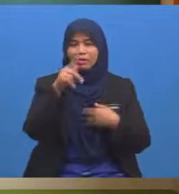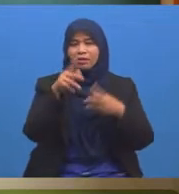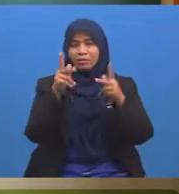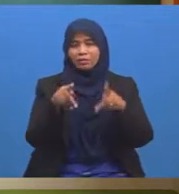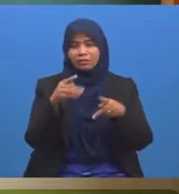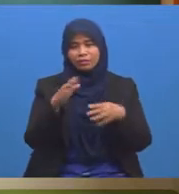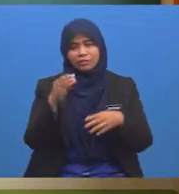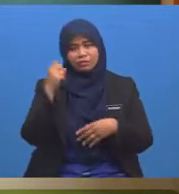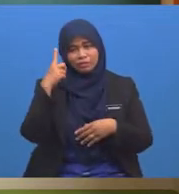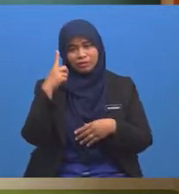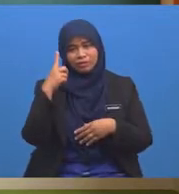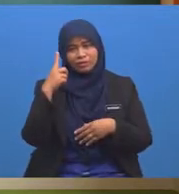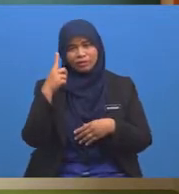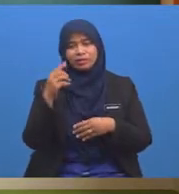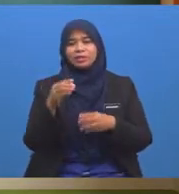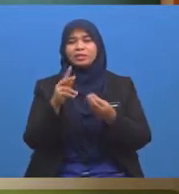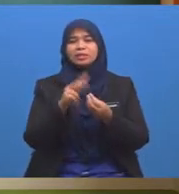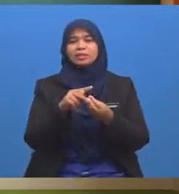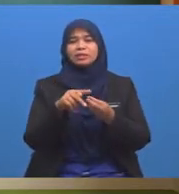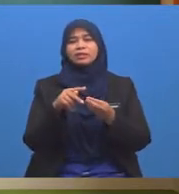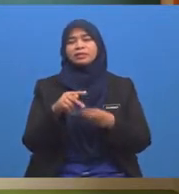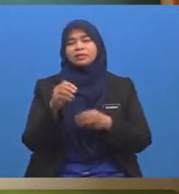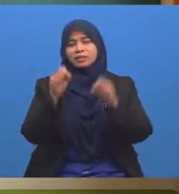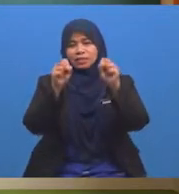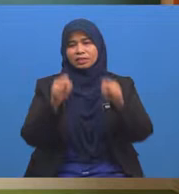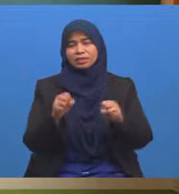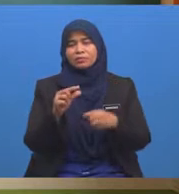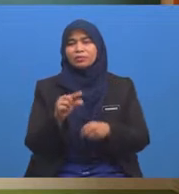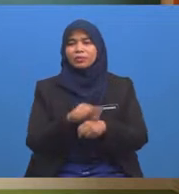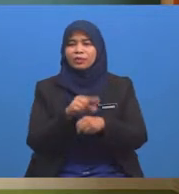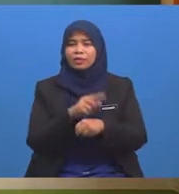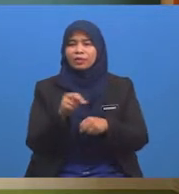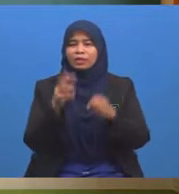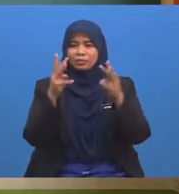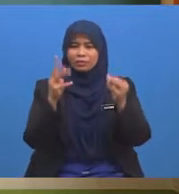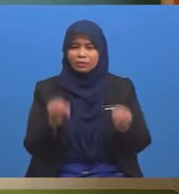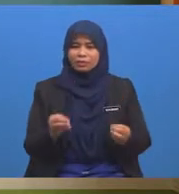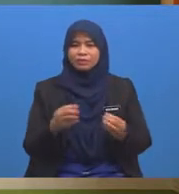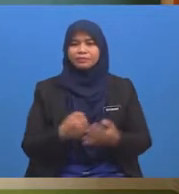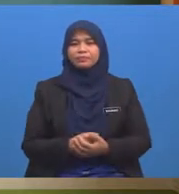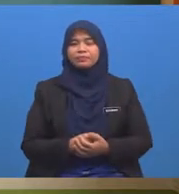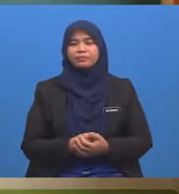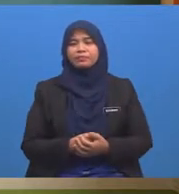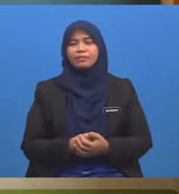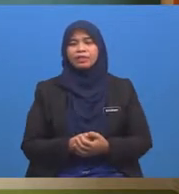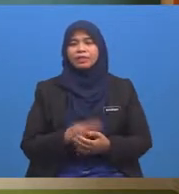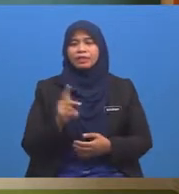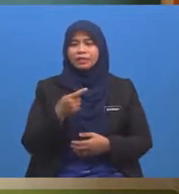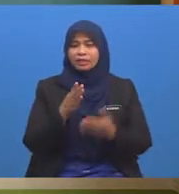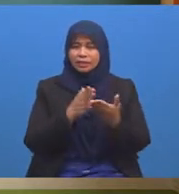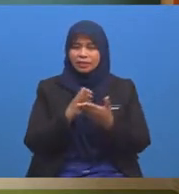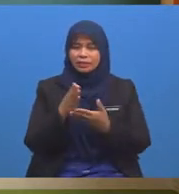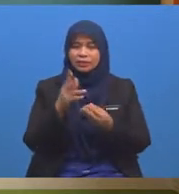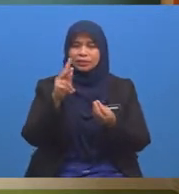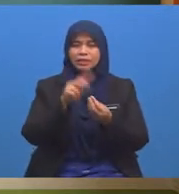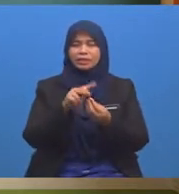sudah faham kesan sistem gunaan manusia terhadap sistem fizikal atmosfera? Jika ya, ayo kita teruskan